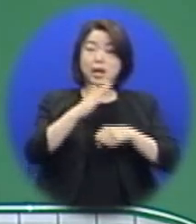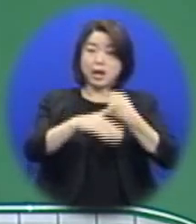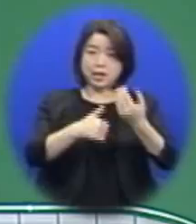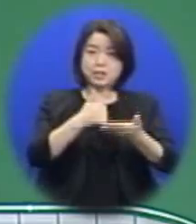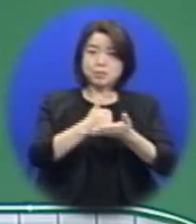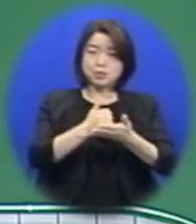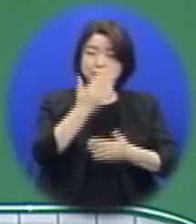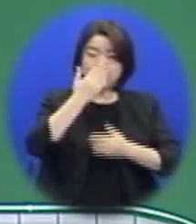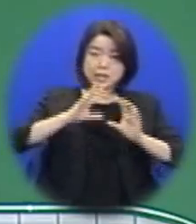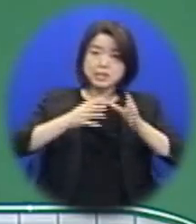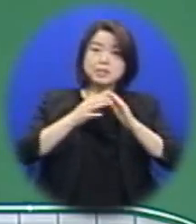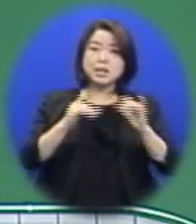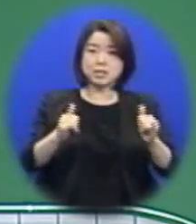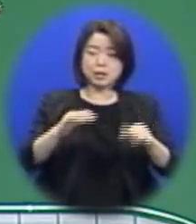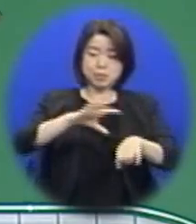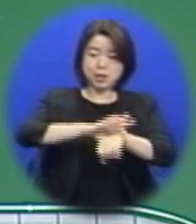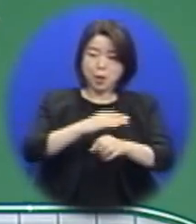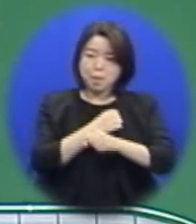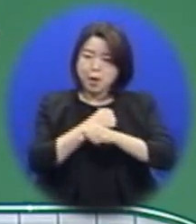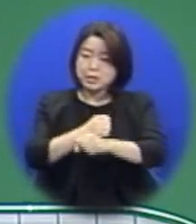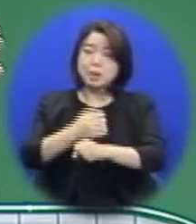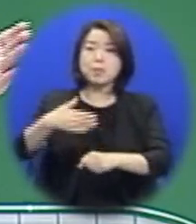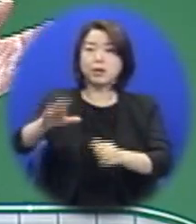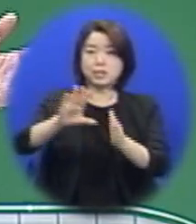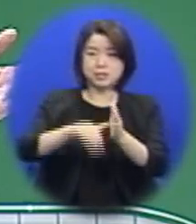하나님은 이스라엘 백성이 포로로 잡혀갈 때나